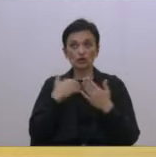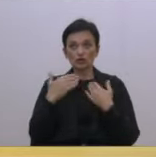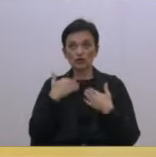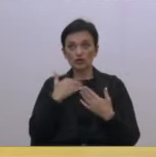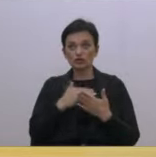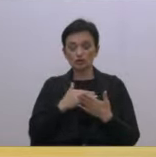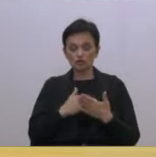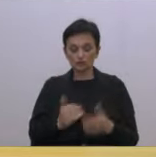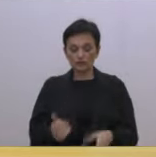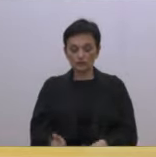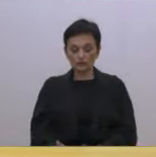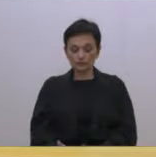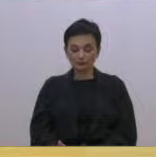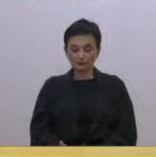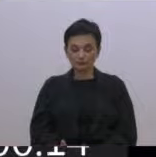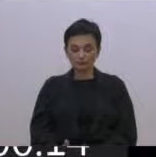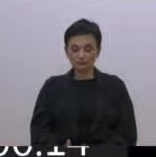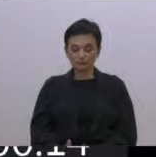režimem.